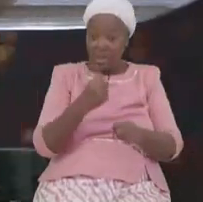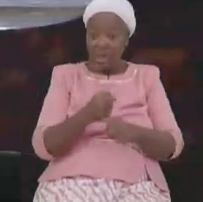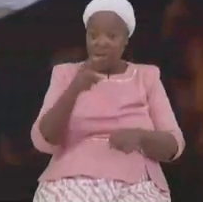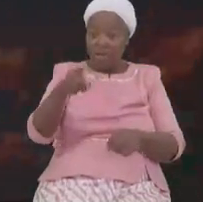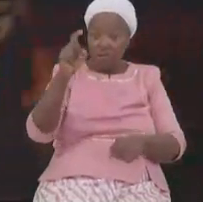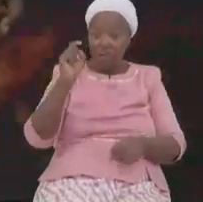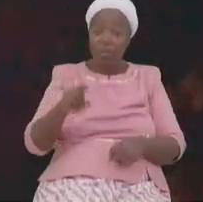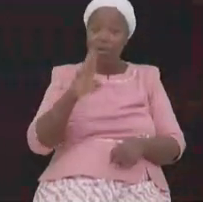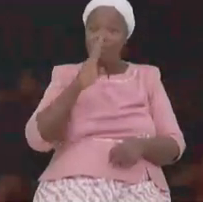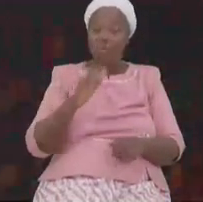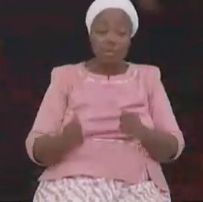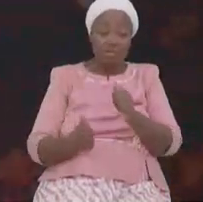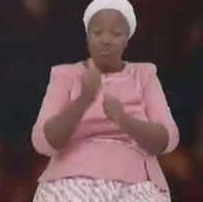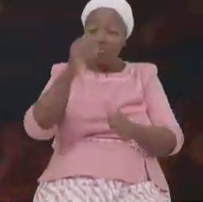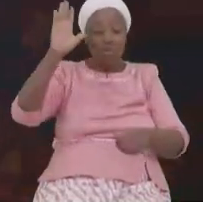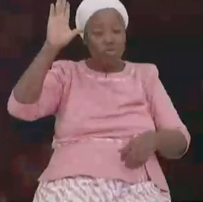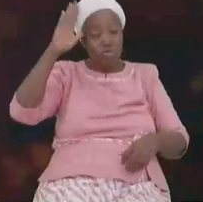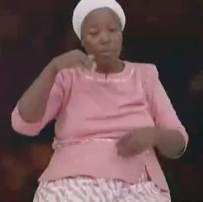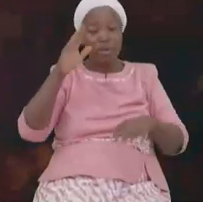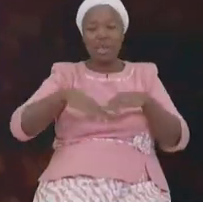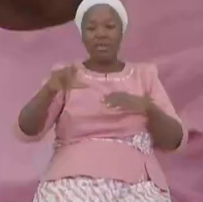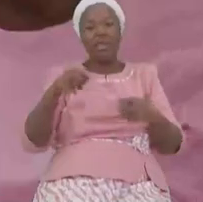têtu que tes ennemis.